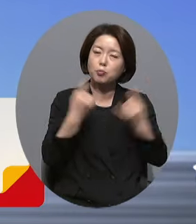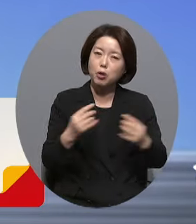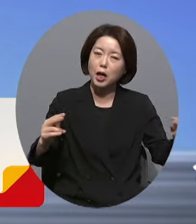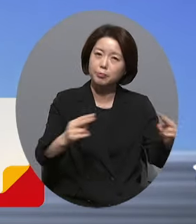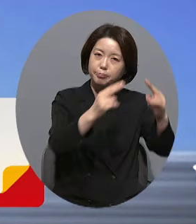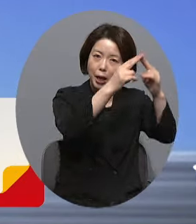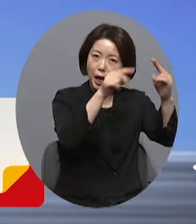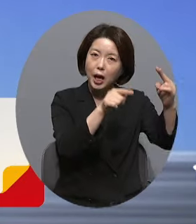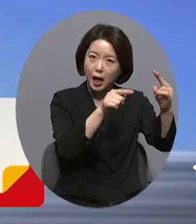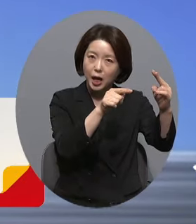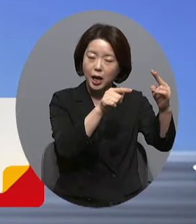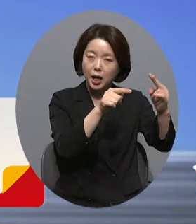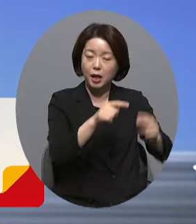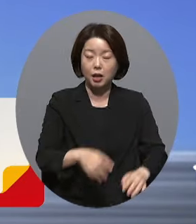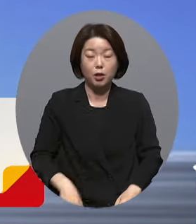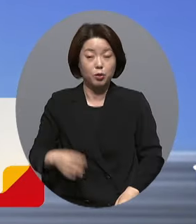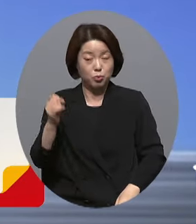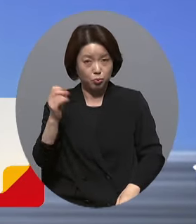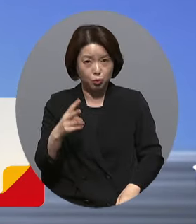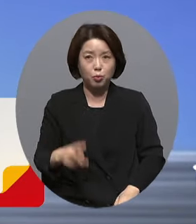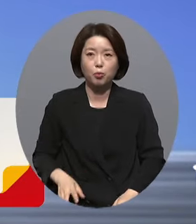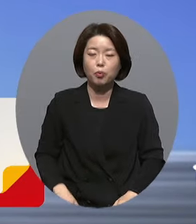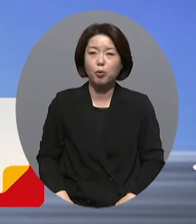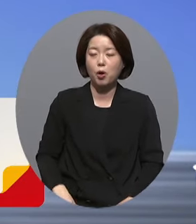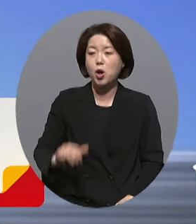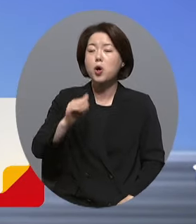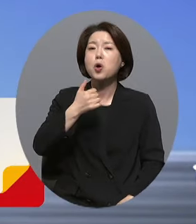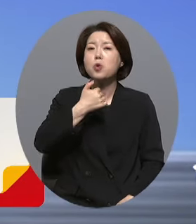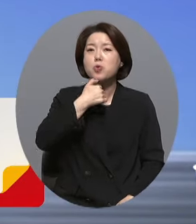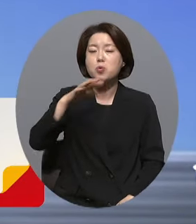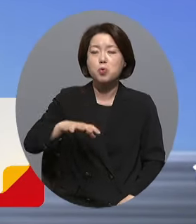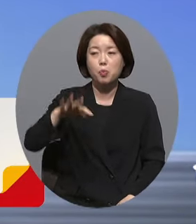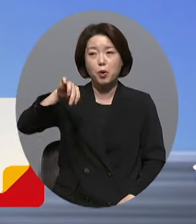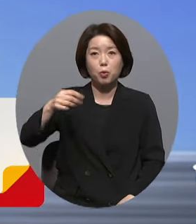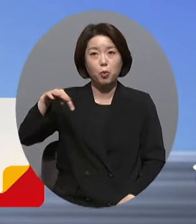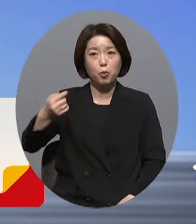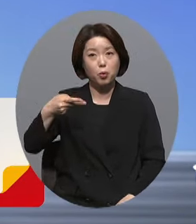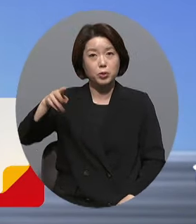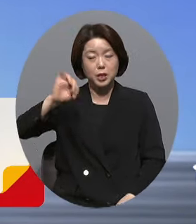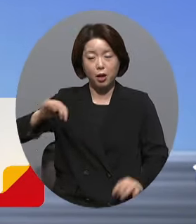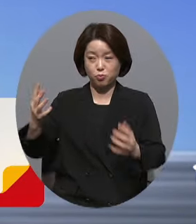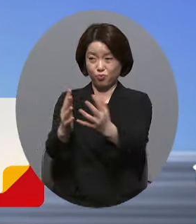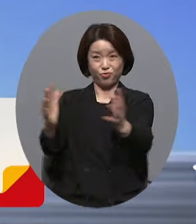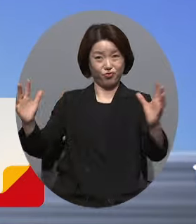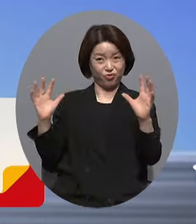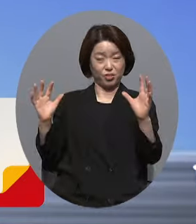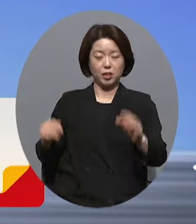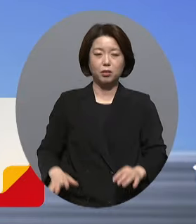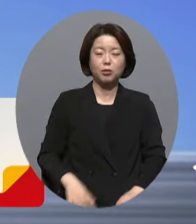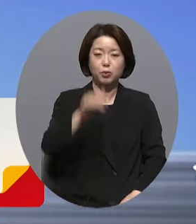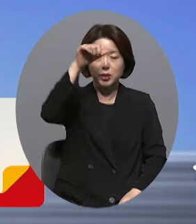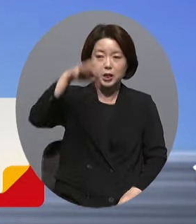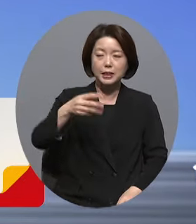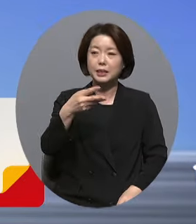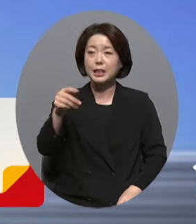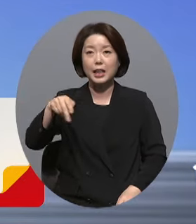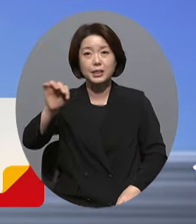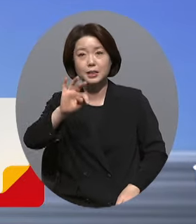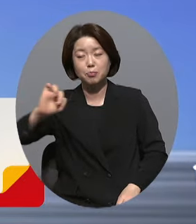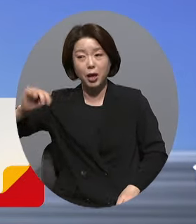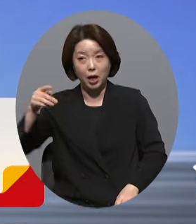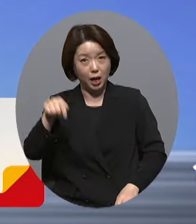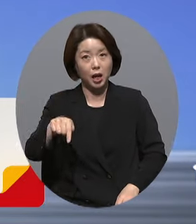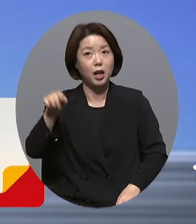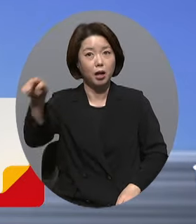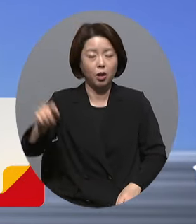있는 에펠탑이라고 한다든지 또는 뭐 로마에 있는 콜로세움 또는 이 인도에 있는 타지마할 이런 데는